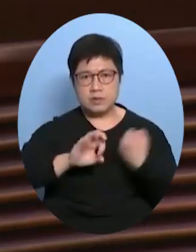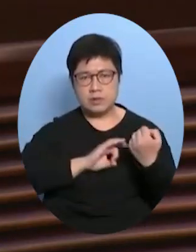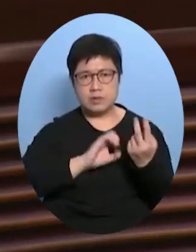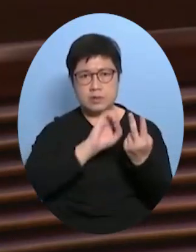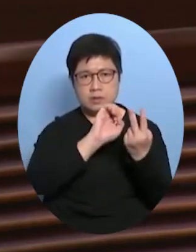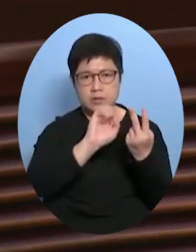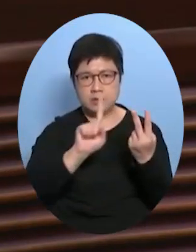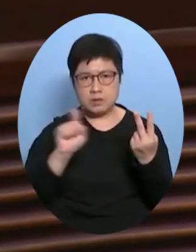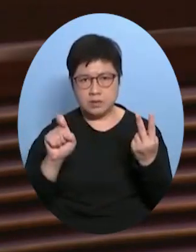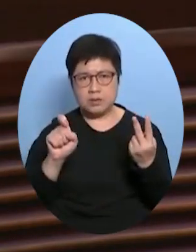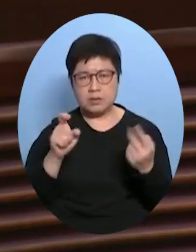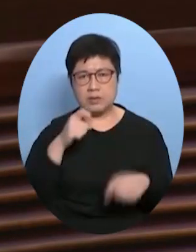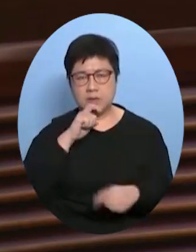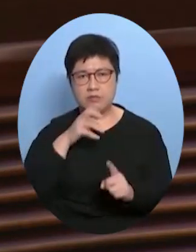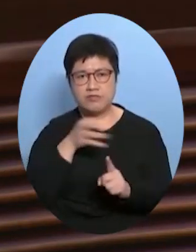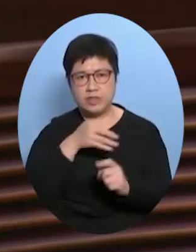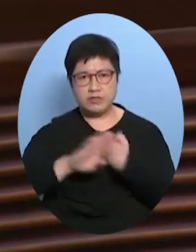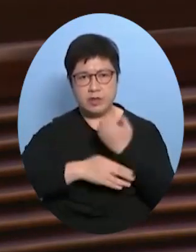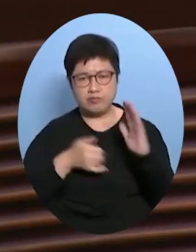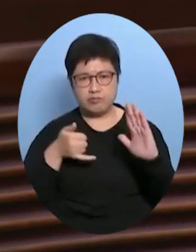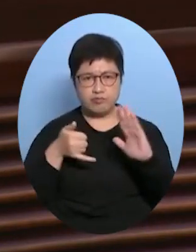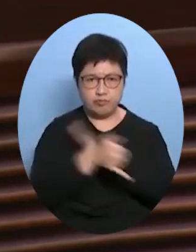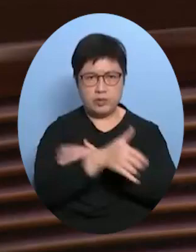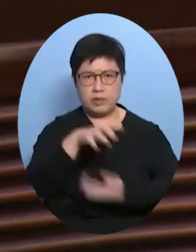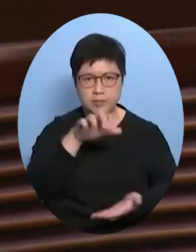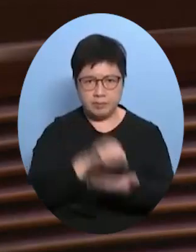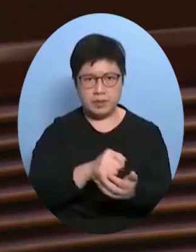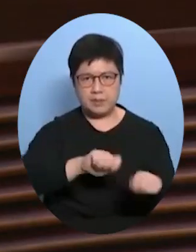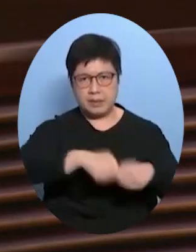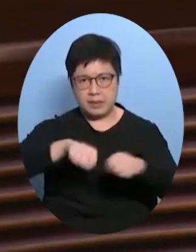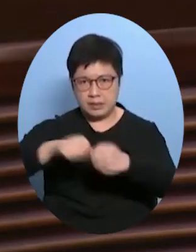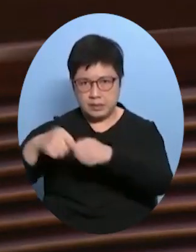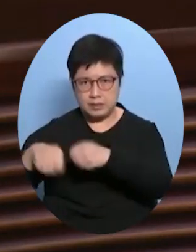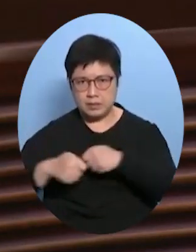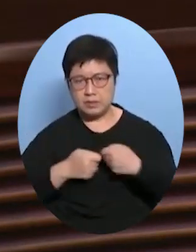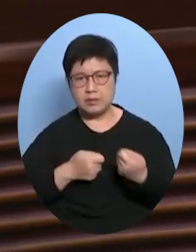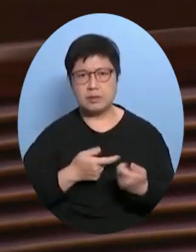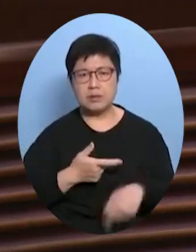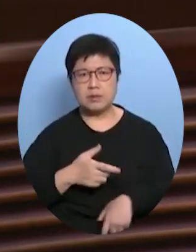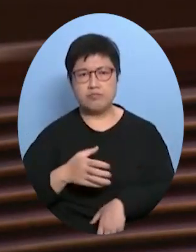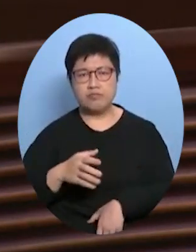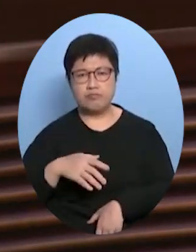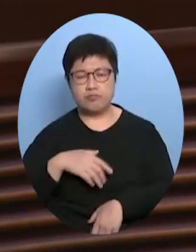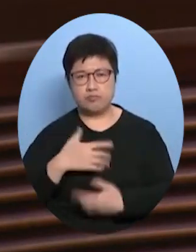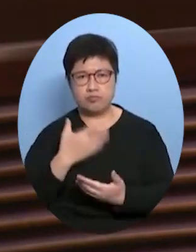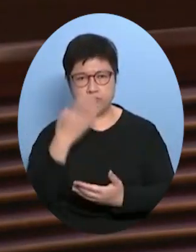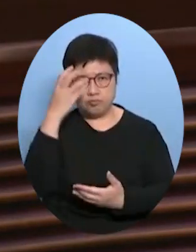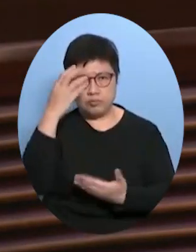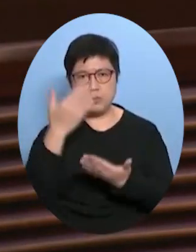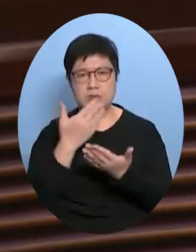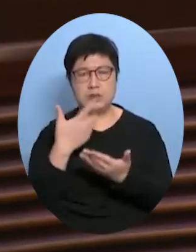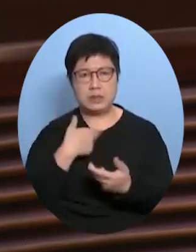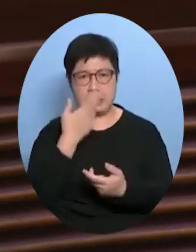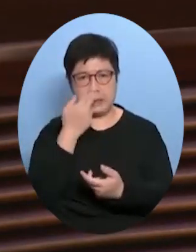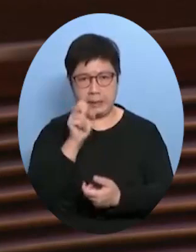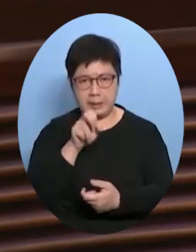年被非法闖入、佔領、大肆破壞，這些情景相信大家都仍然歷歷在